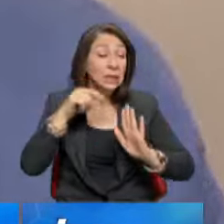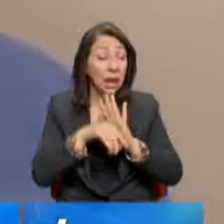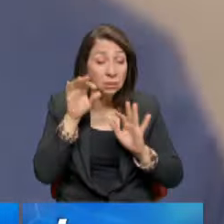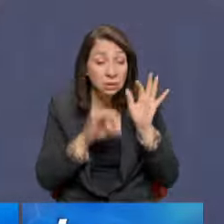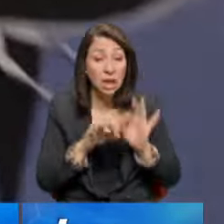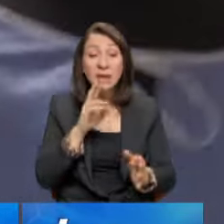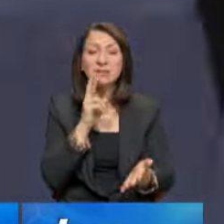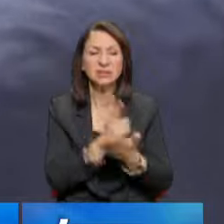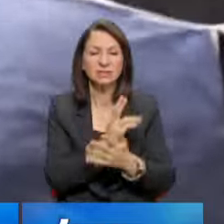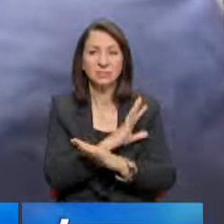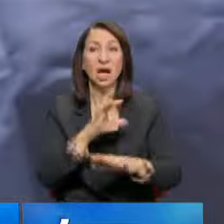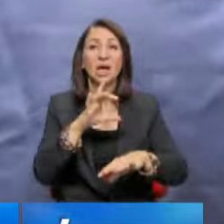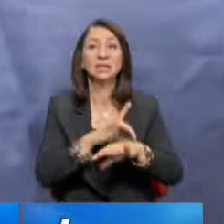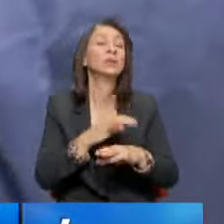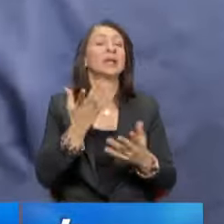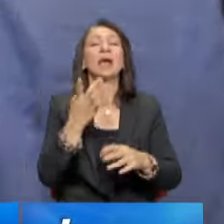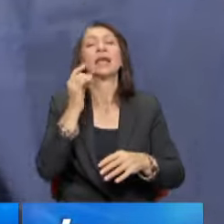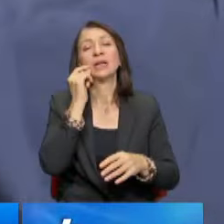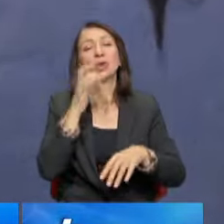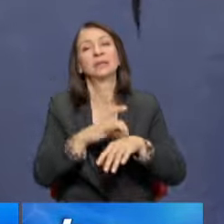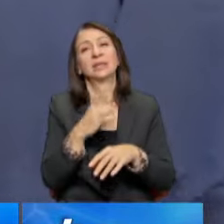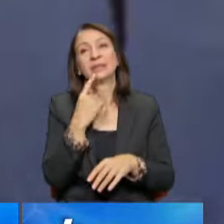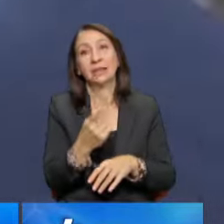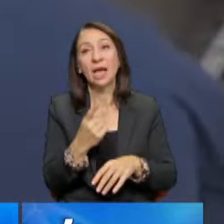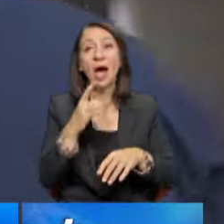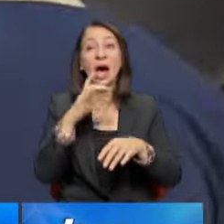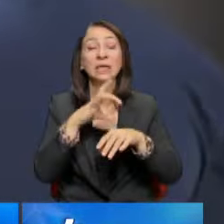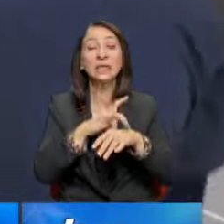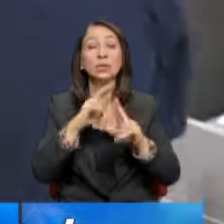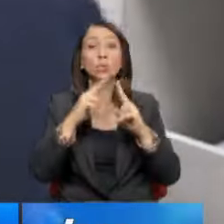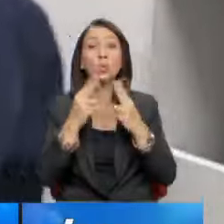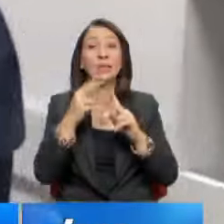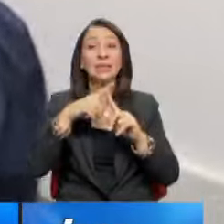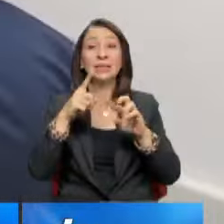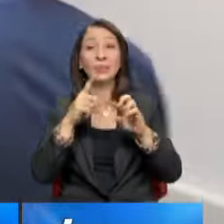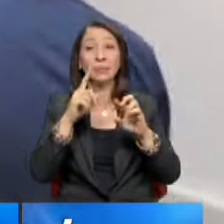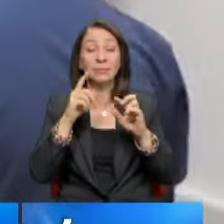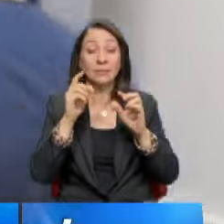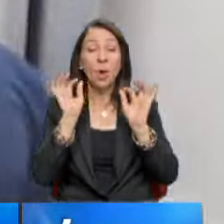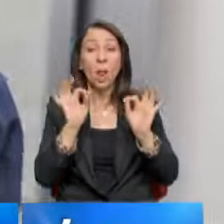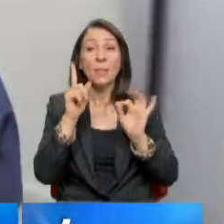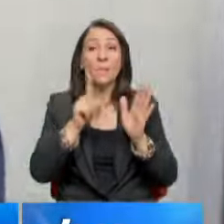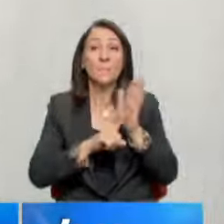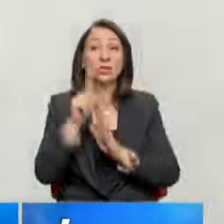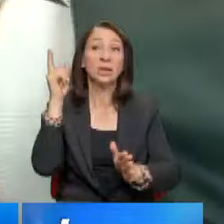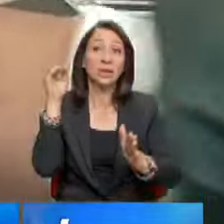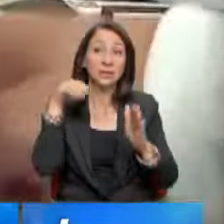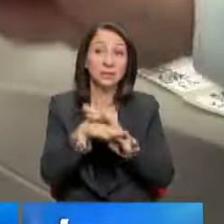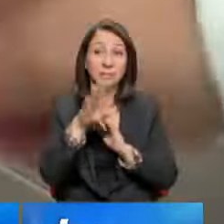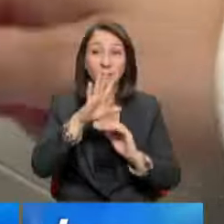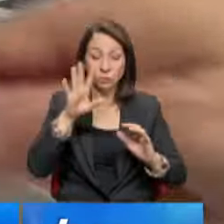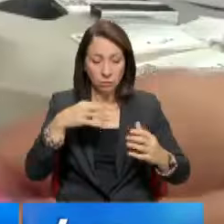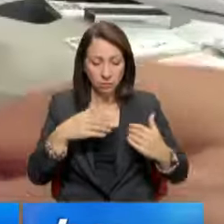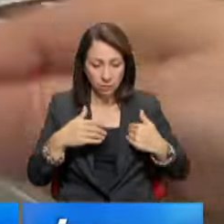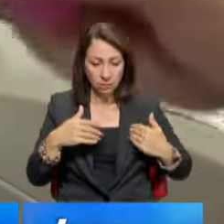Teşhis kesinleşince hastalığa Giresun sendromu adı verildi. Hastane dünya tıp literatürüne geçecek önemli bir başarıya imza attı. Tüm